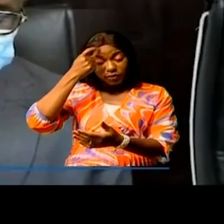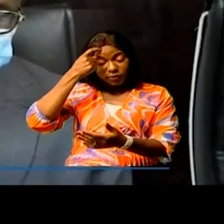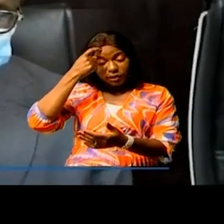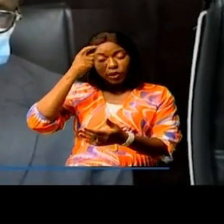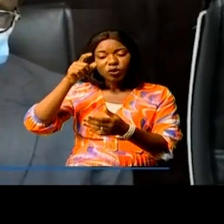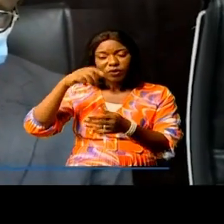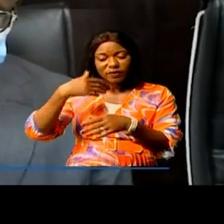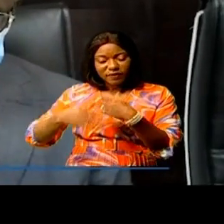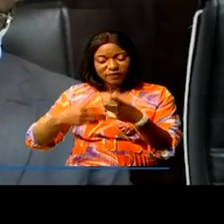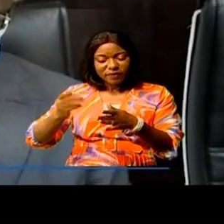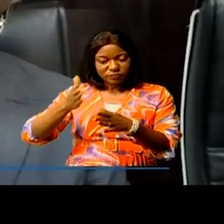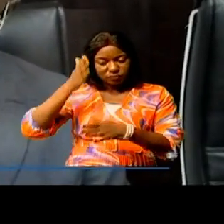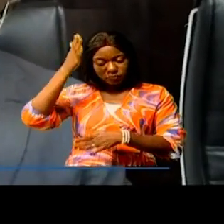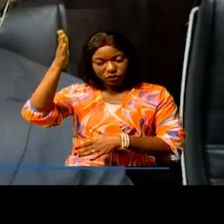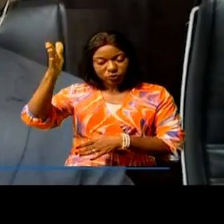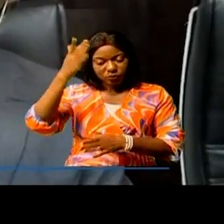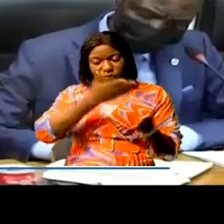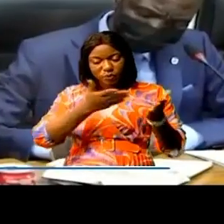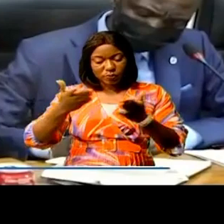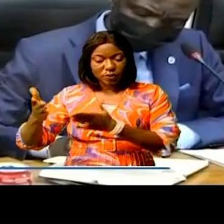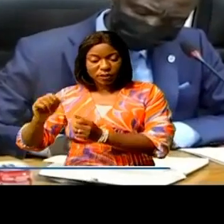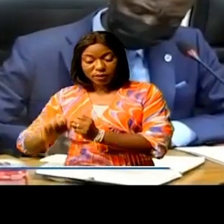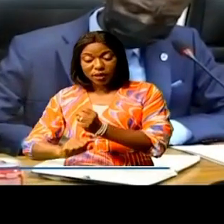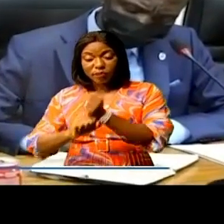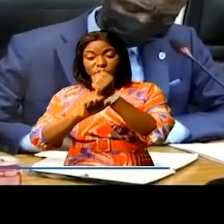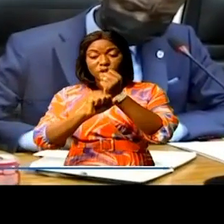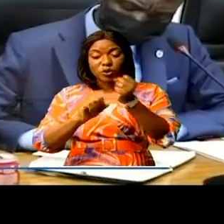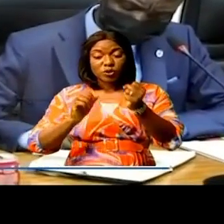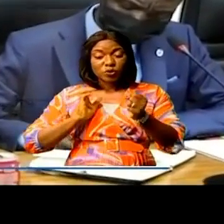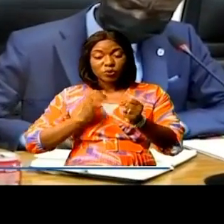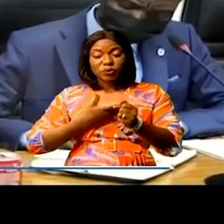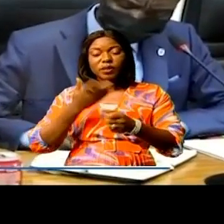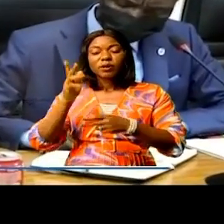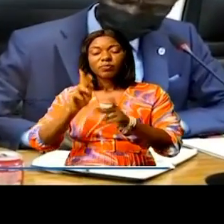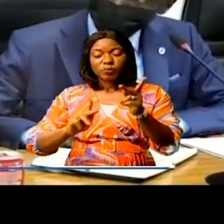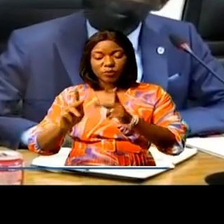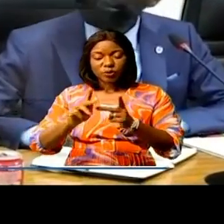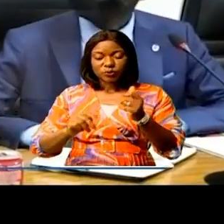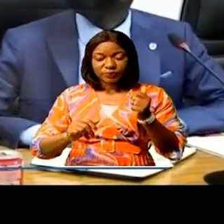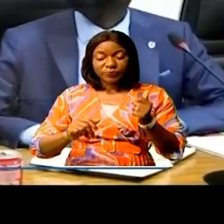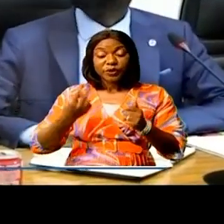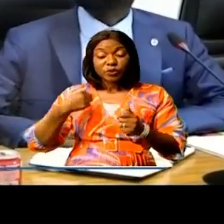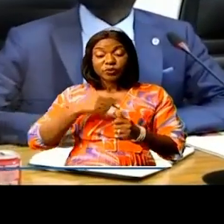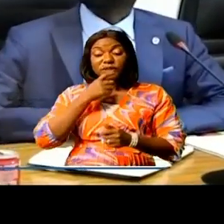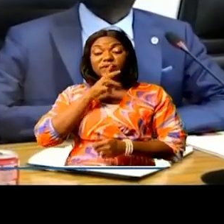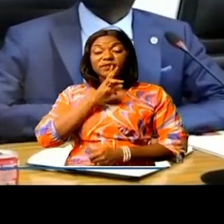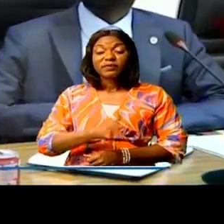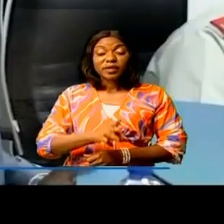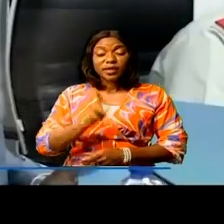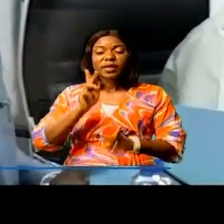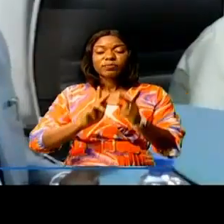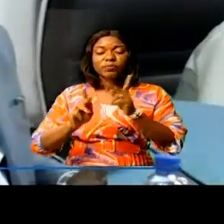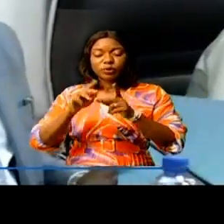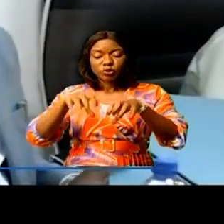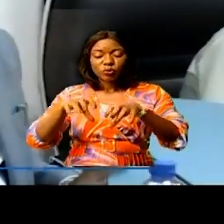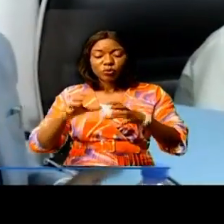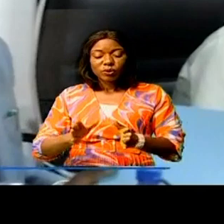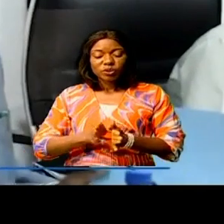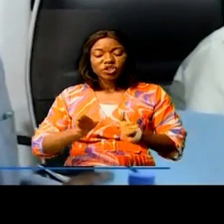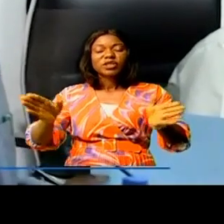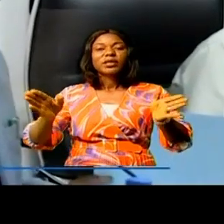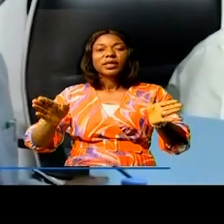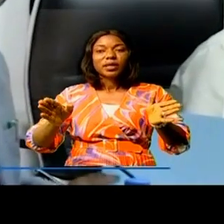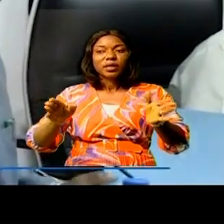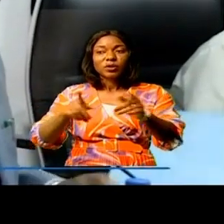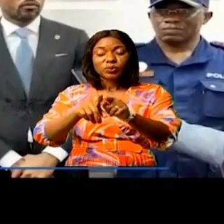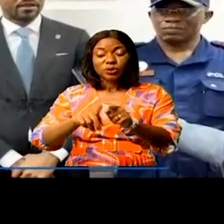dans les prochains jours pour apporter de l'appui à nos compatriotes. Nous tenons à rassurer la population congolaise en général, mais